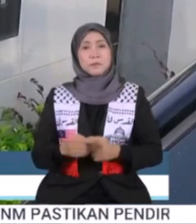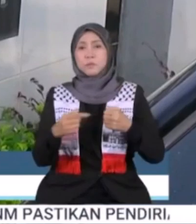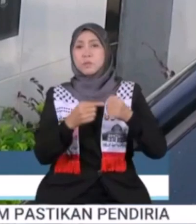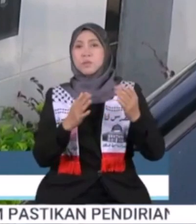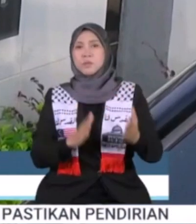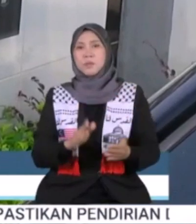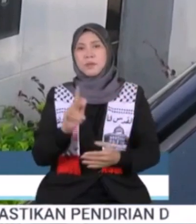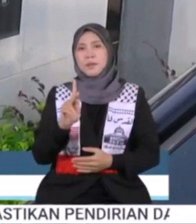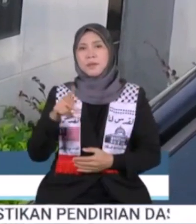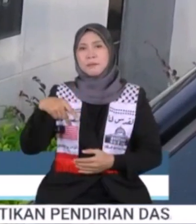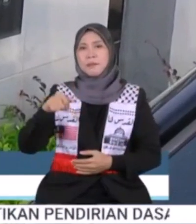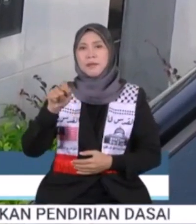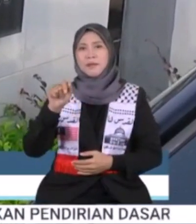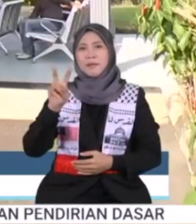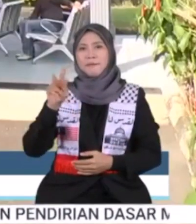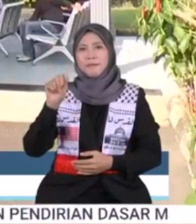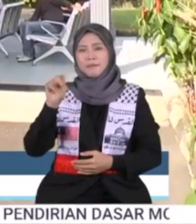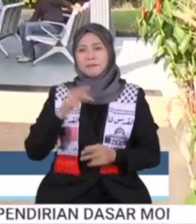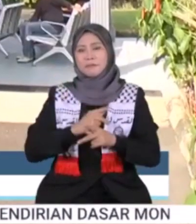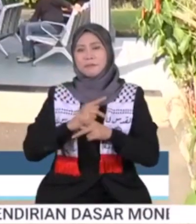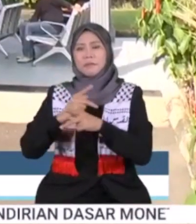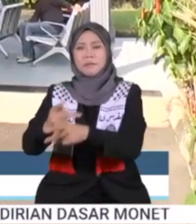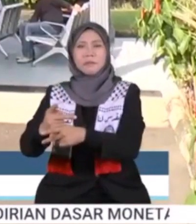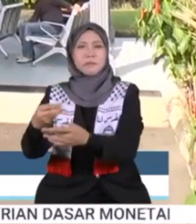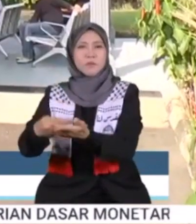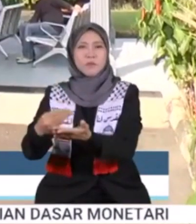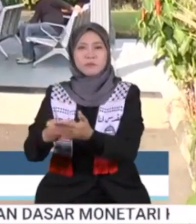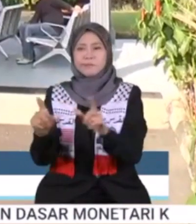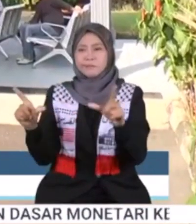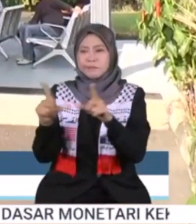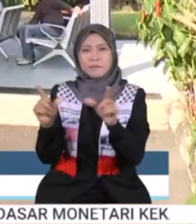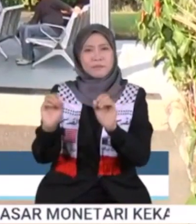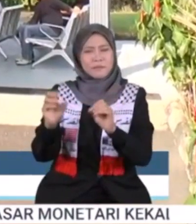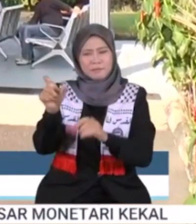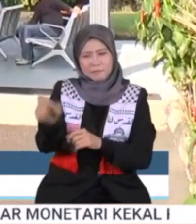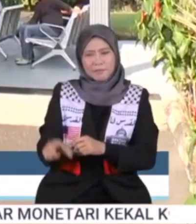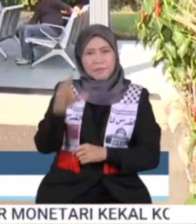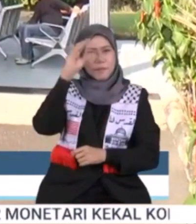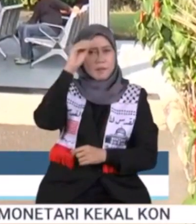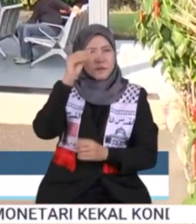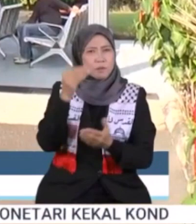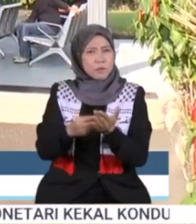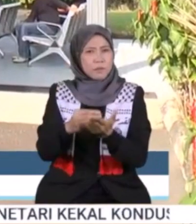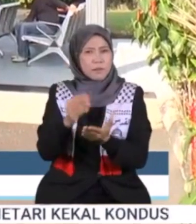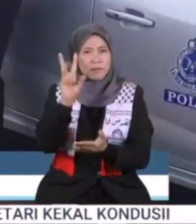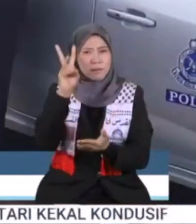Tertuduh K. Parthiban didakwa telah memberi pinjaman wang tanpa lesen kepada seorang lelaki dengan jumlah